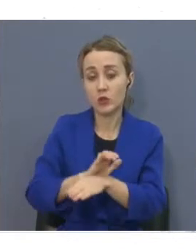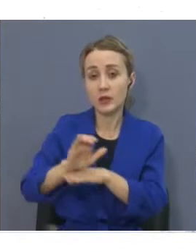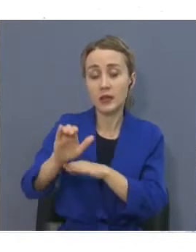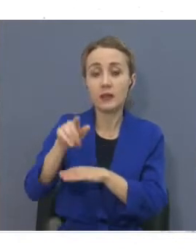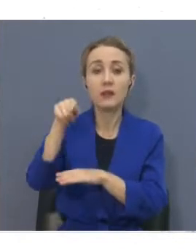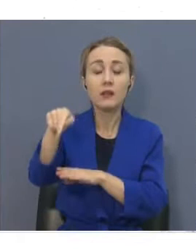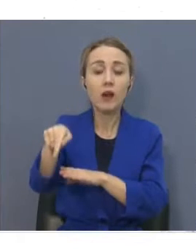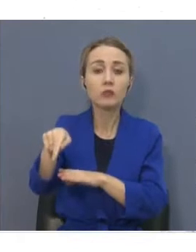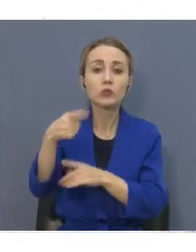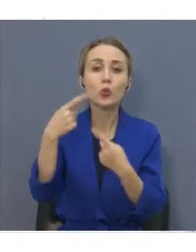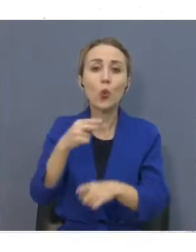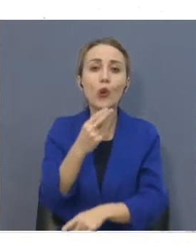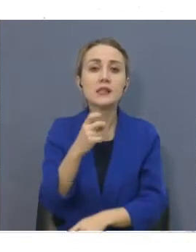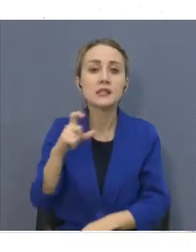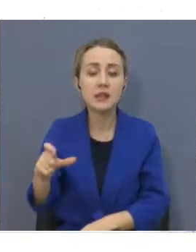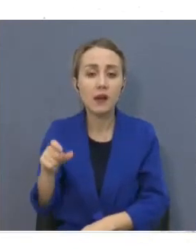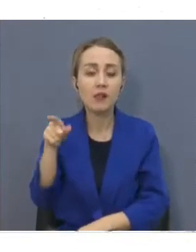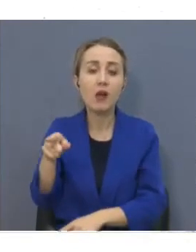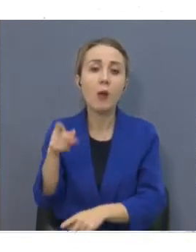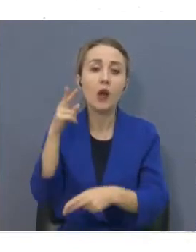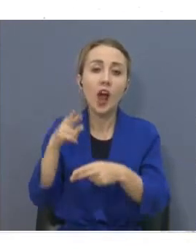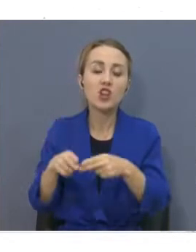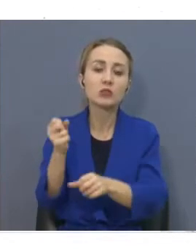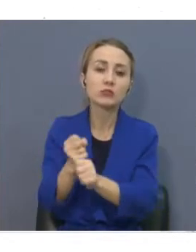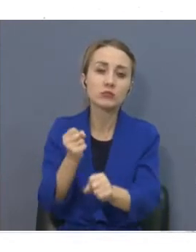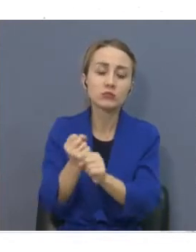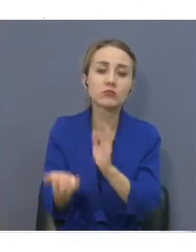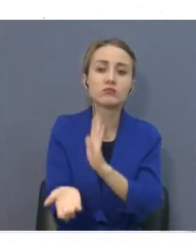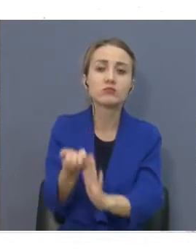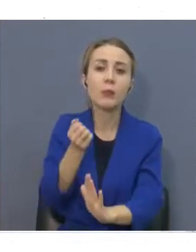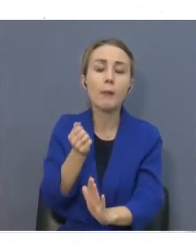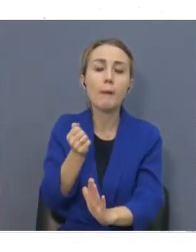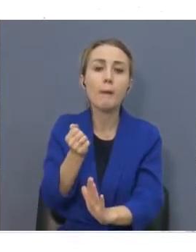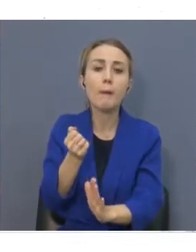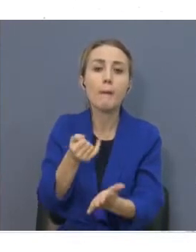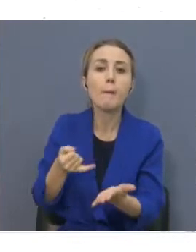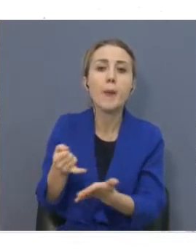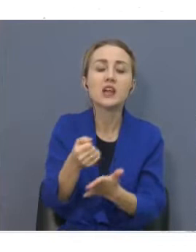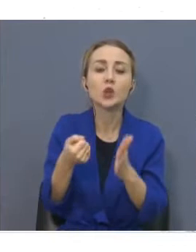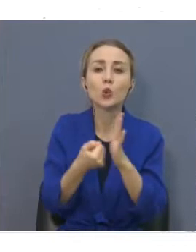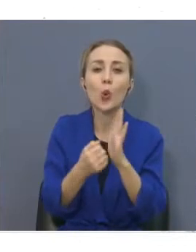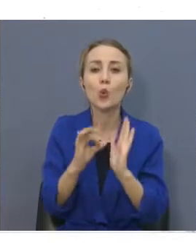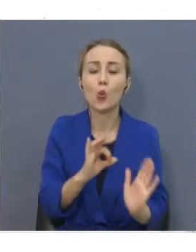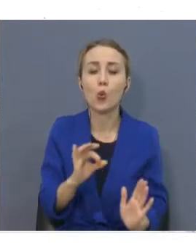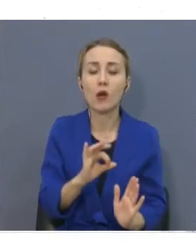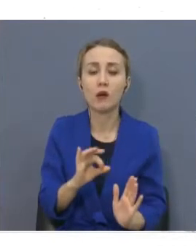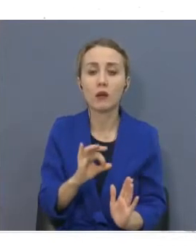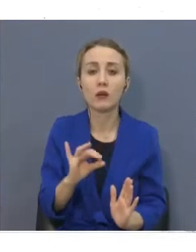там оно окончательно перерабатывается, то есть извлекается масло практически до нуля.